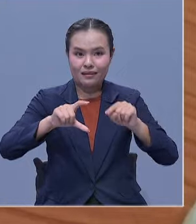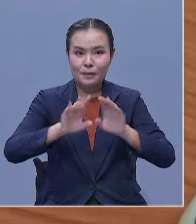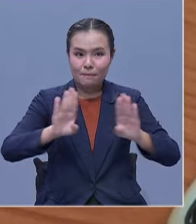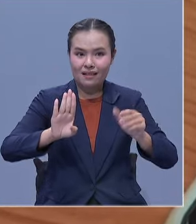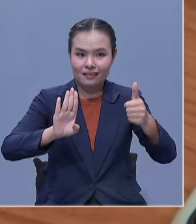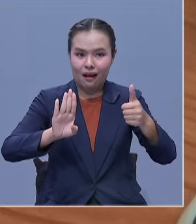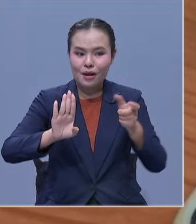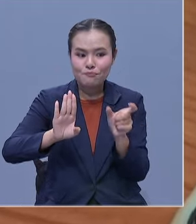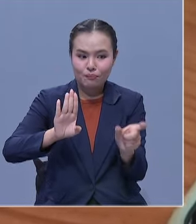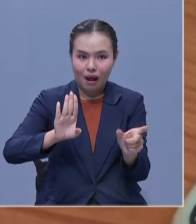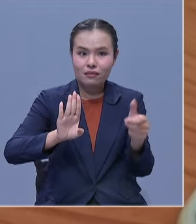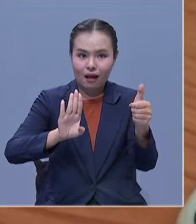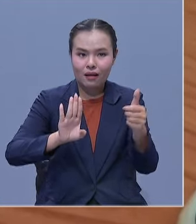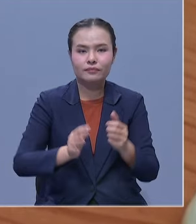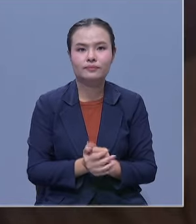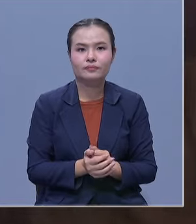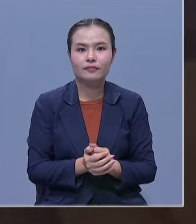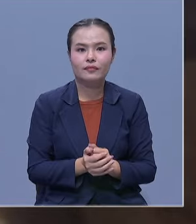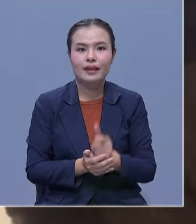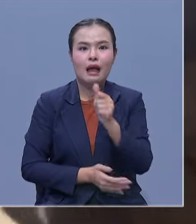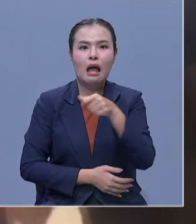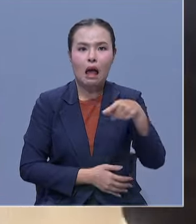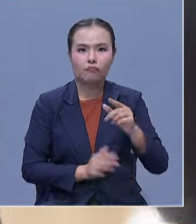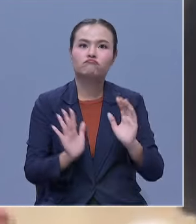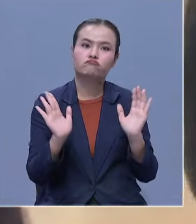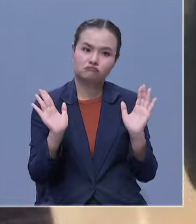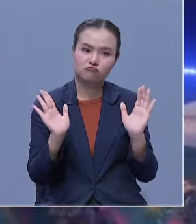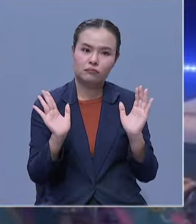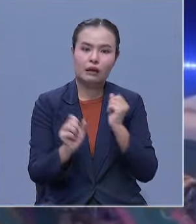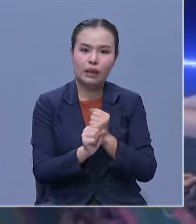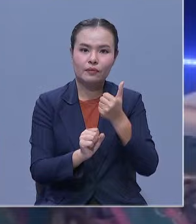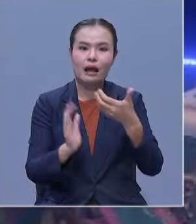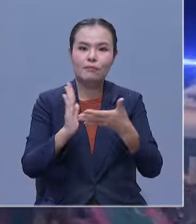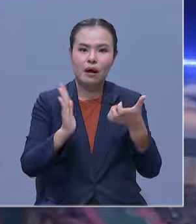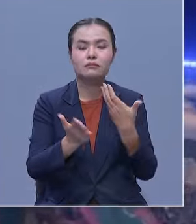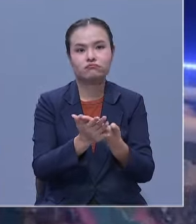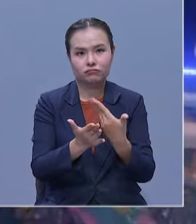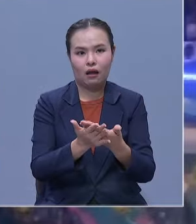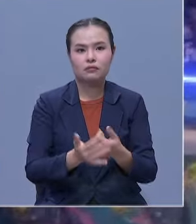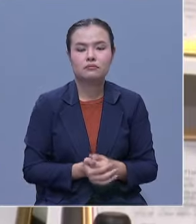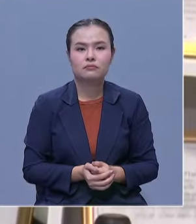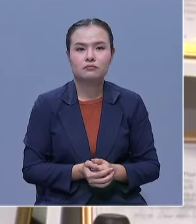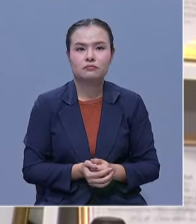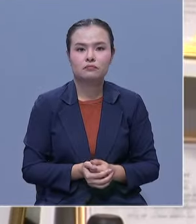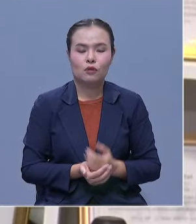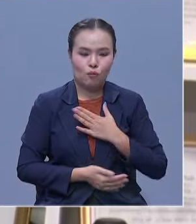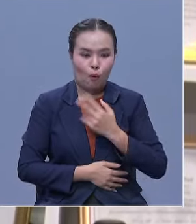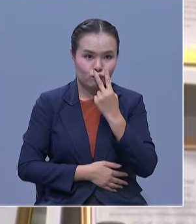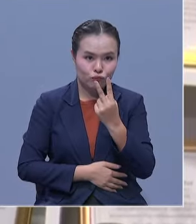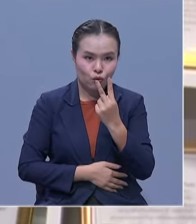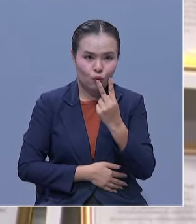ได้ครับโดยใช้แอปแค่นั้นก็สามารถเอาเงินออกได้ผมดูลูกค้า